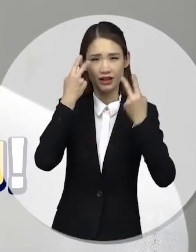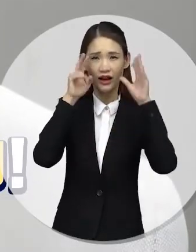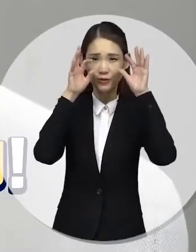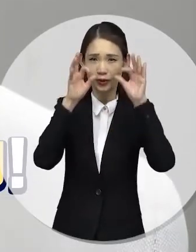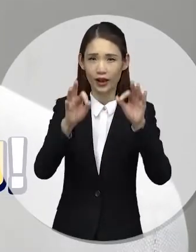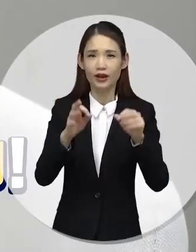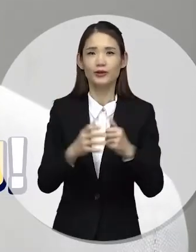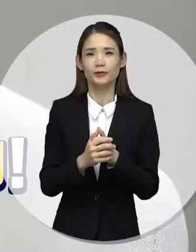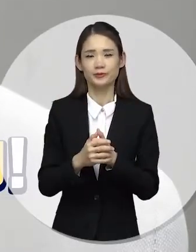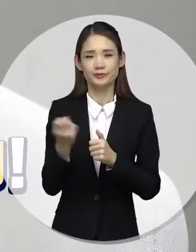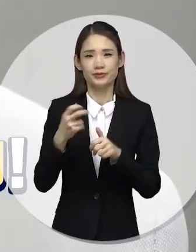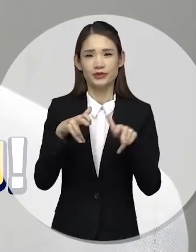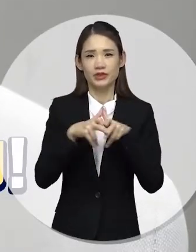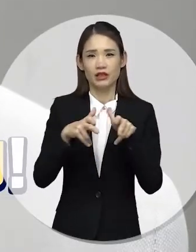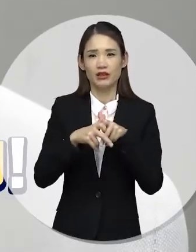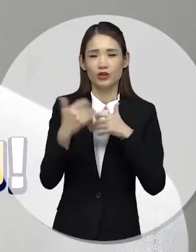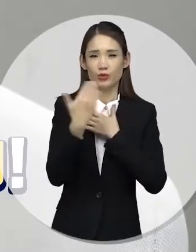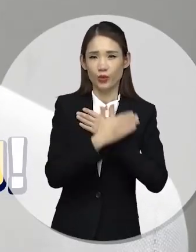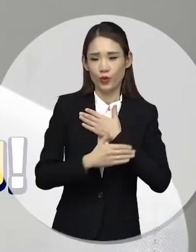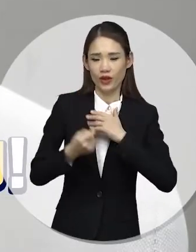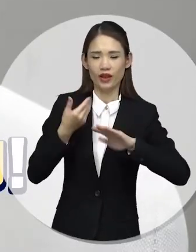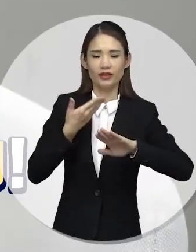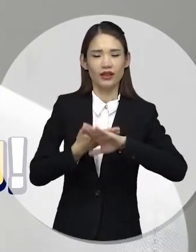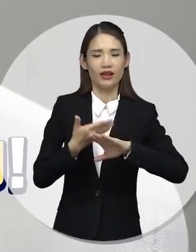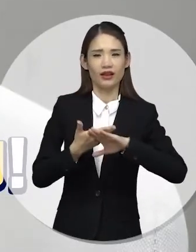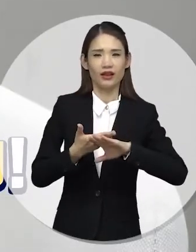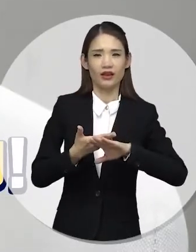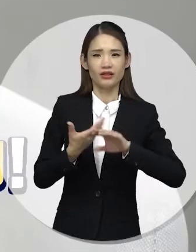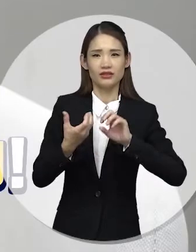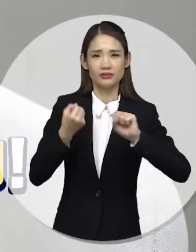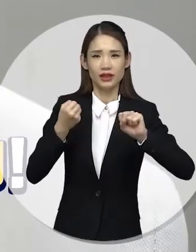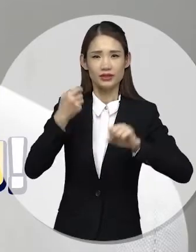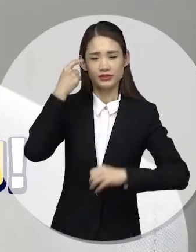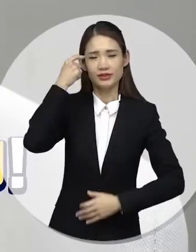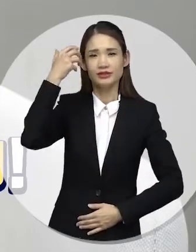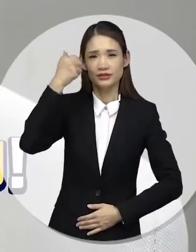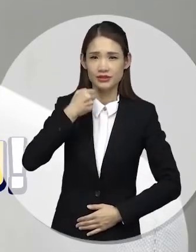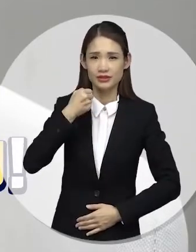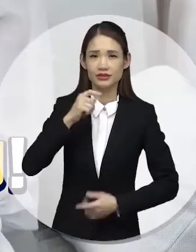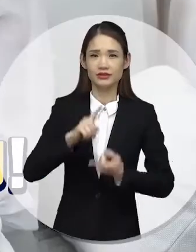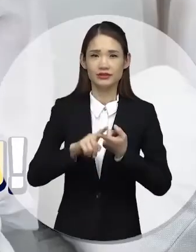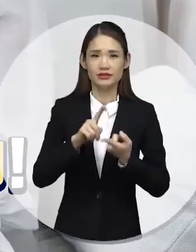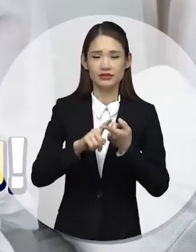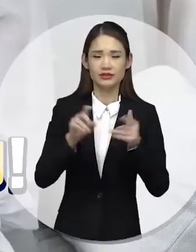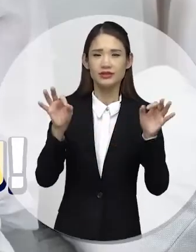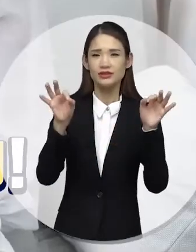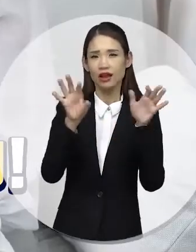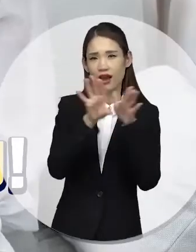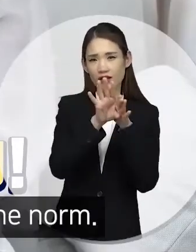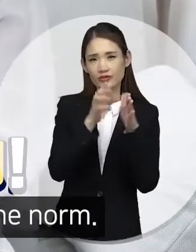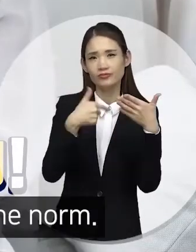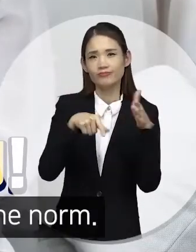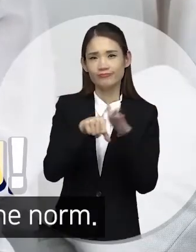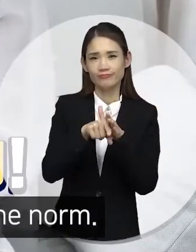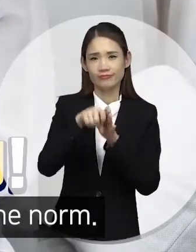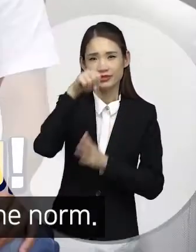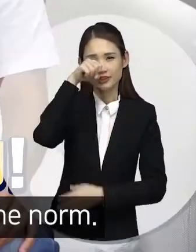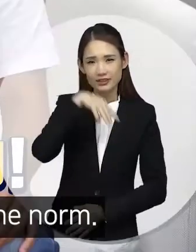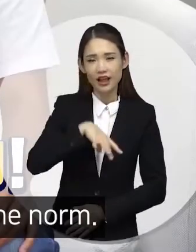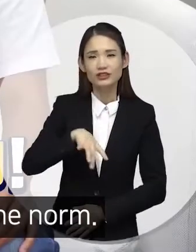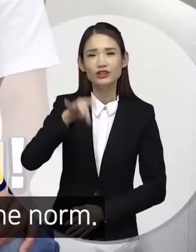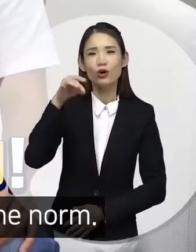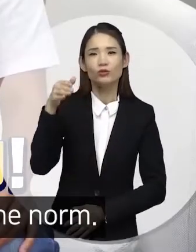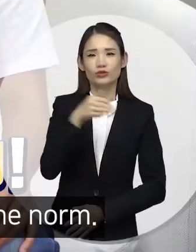그리고 장애인을 자신의 몸과 다른 몸이라고 인식하는 것이 없어지려면은 그냥